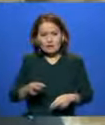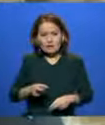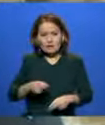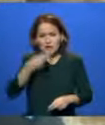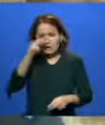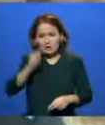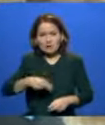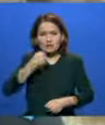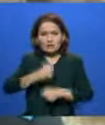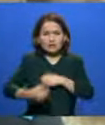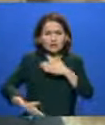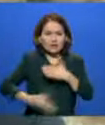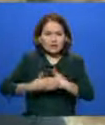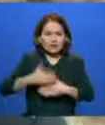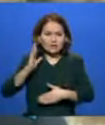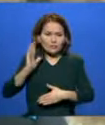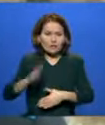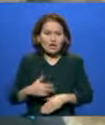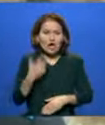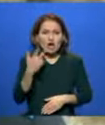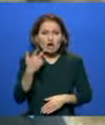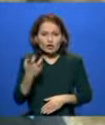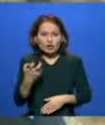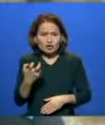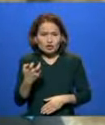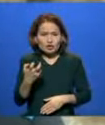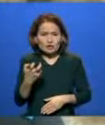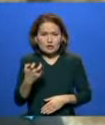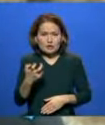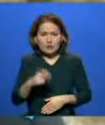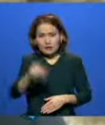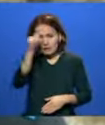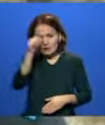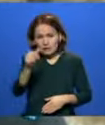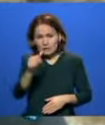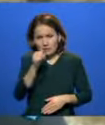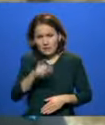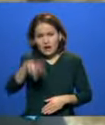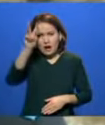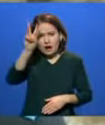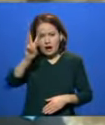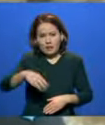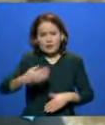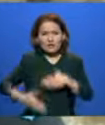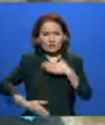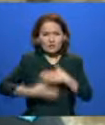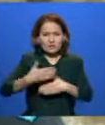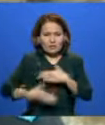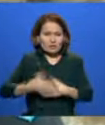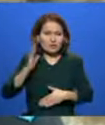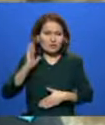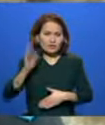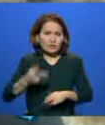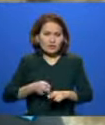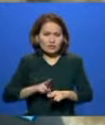осы баптың санкциясы бойынша 300 есептік көрсеткішке дейінгі айыппұл салуға түзеу немесе қоғамдық